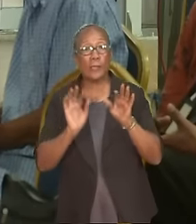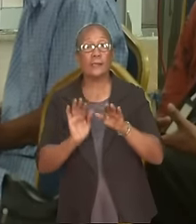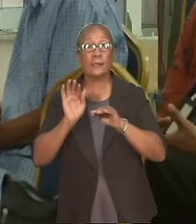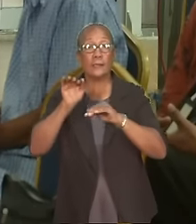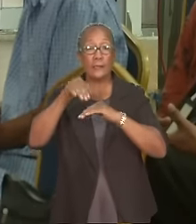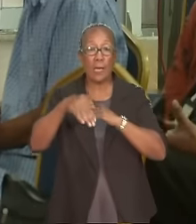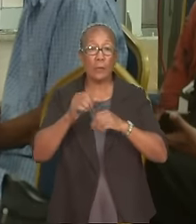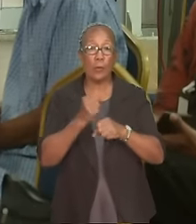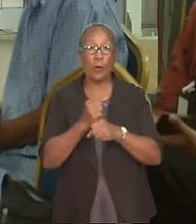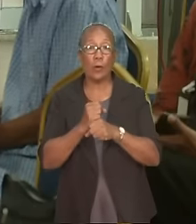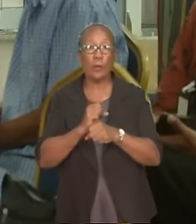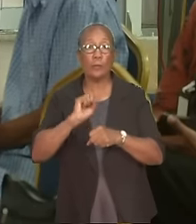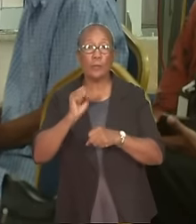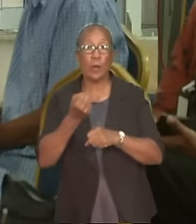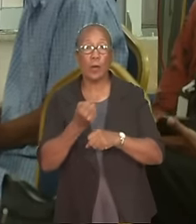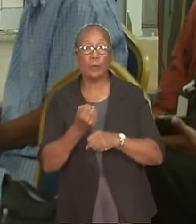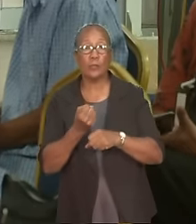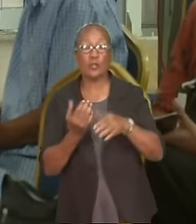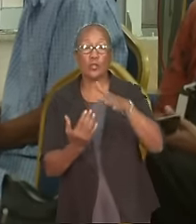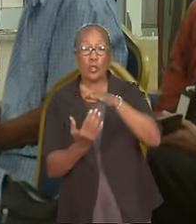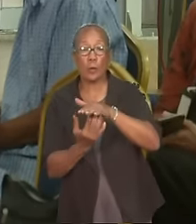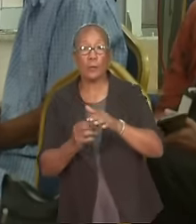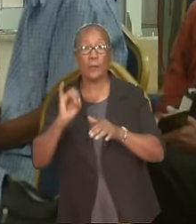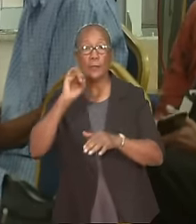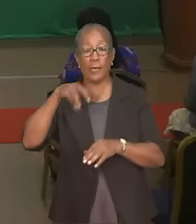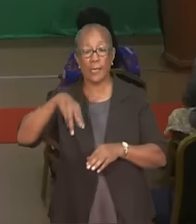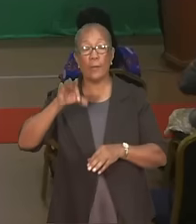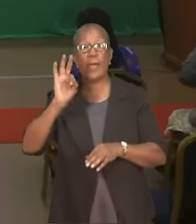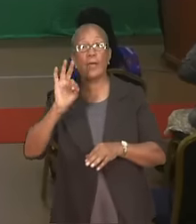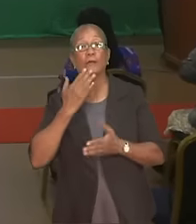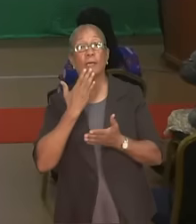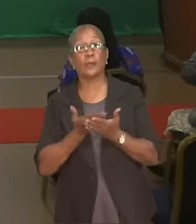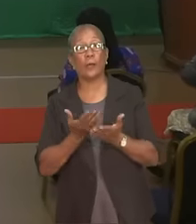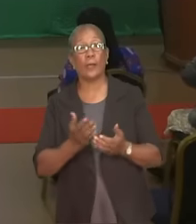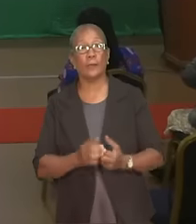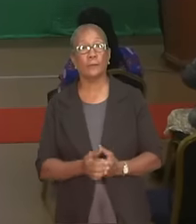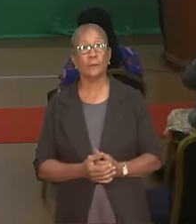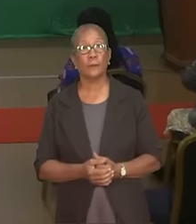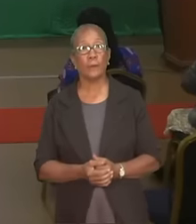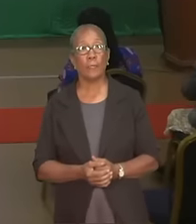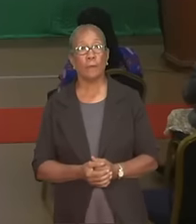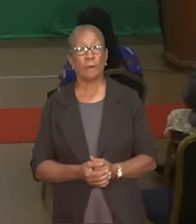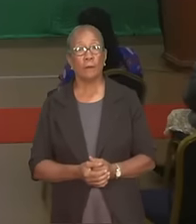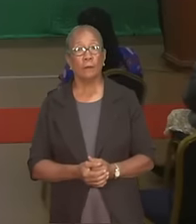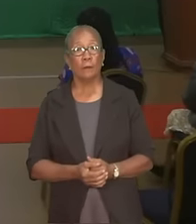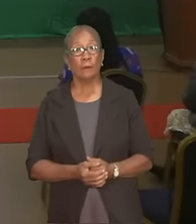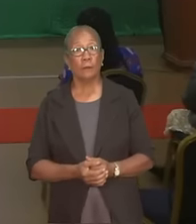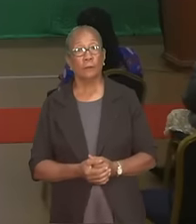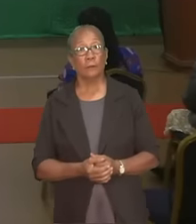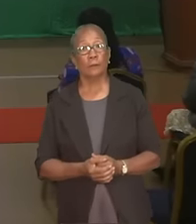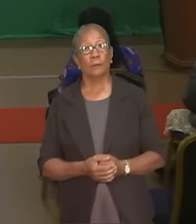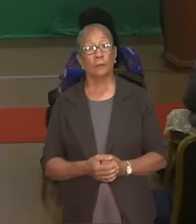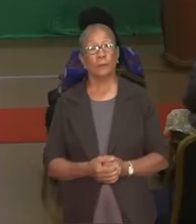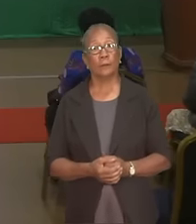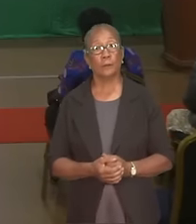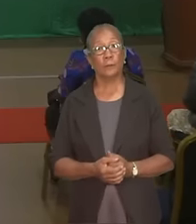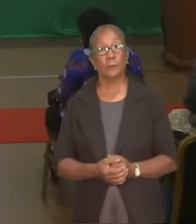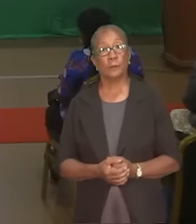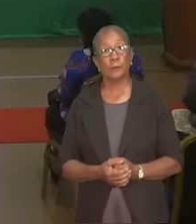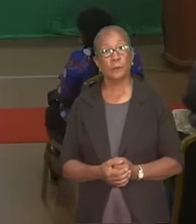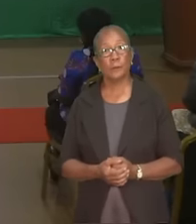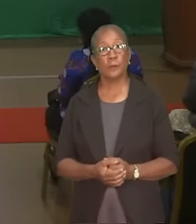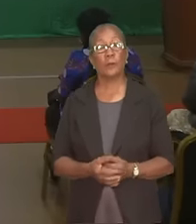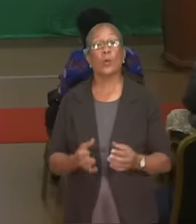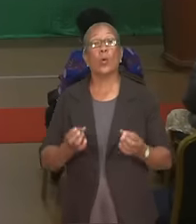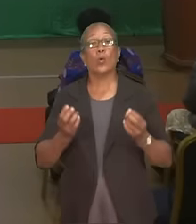nadat dat met IMF is gestopt? Dank u wel. Ja, dank u wel. Excellentie, een vraag vanuit de samenleving. Hoe